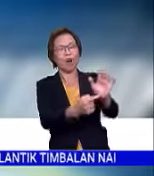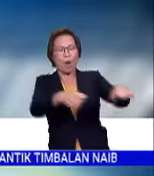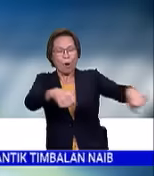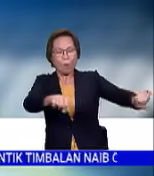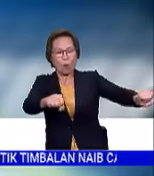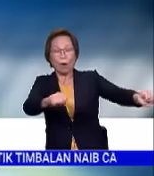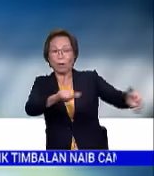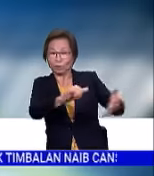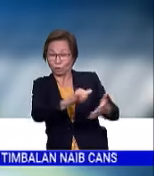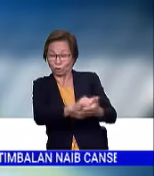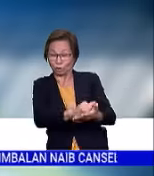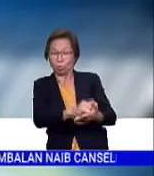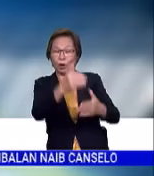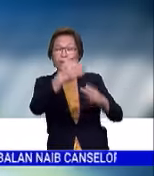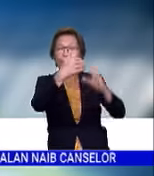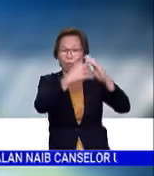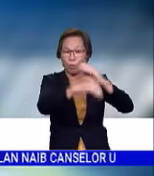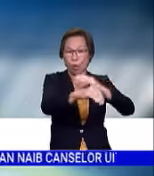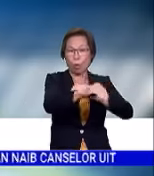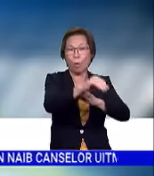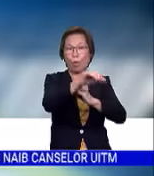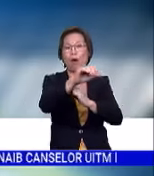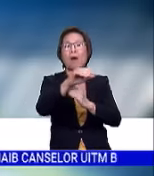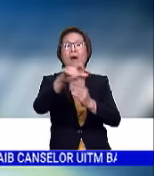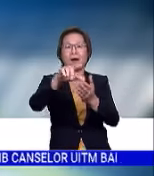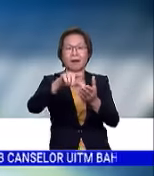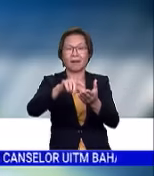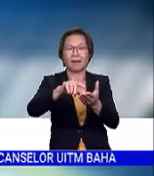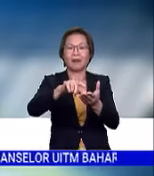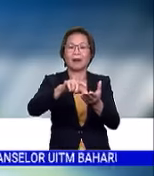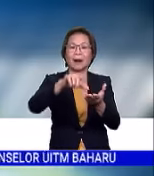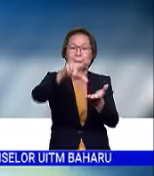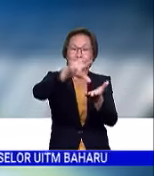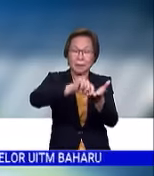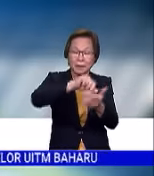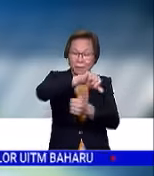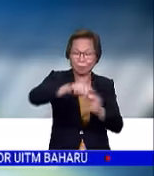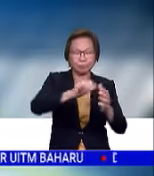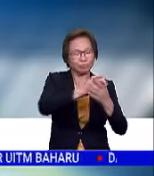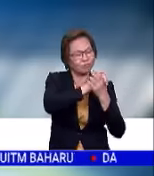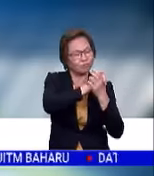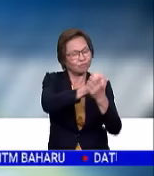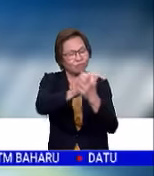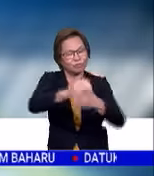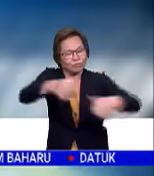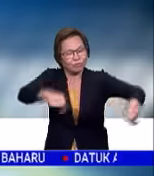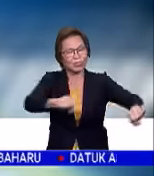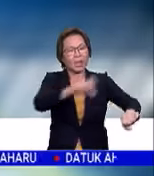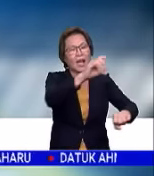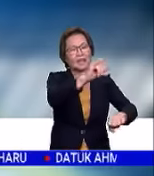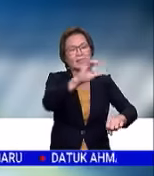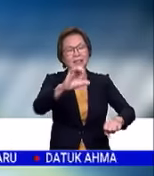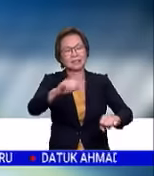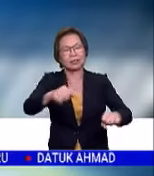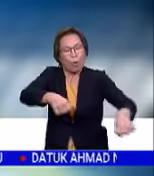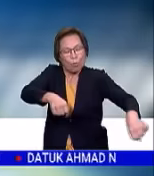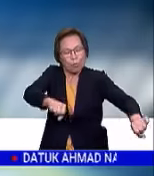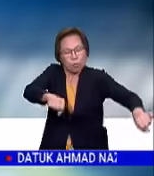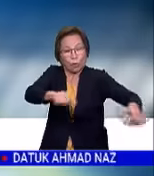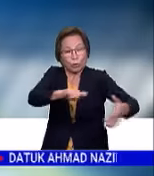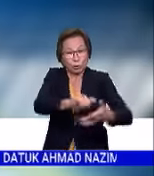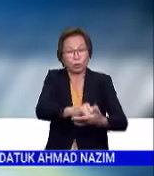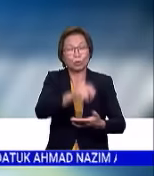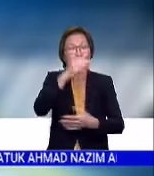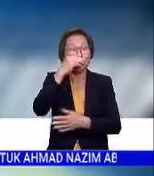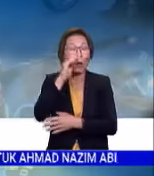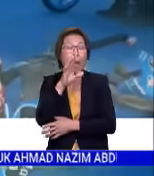tersebut. Beliau dalam hantaran di laman sosial merakamkan ucapan tahniah kepada penunggang SIC Racing berkenaan. Tambah Tan